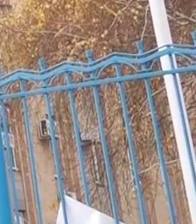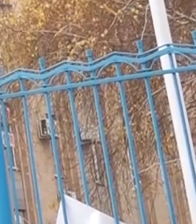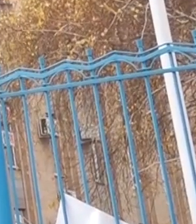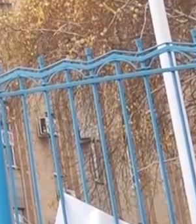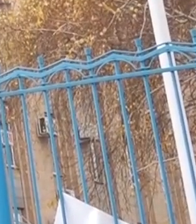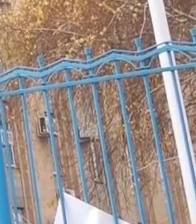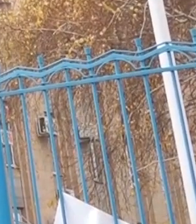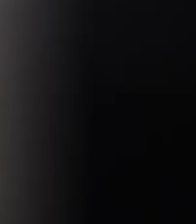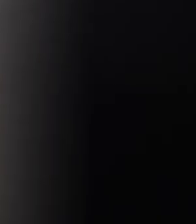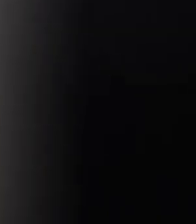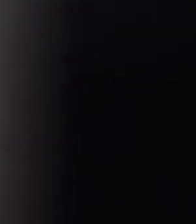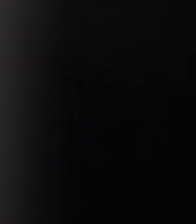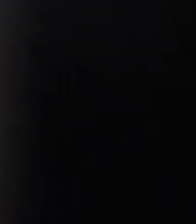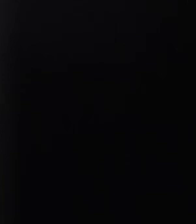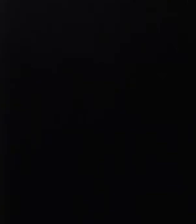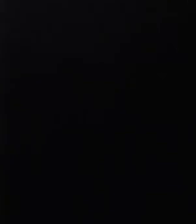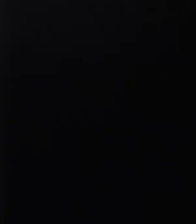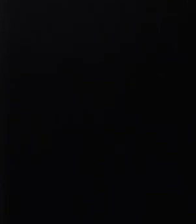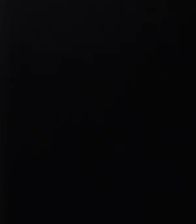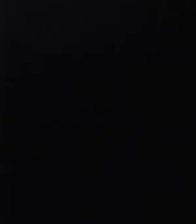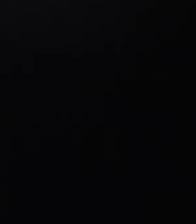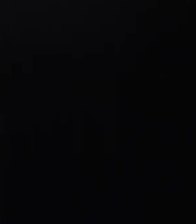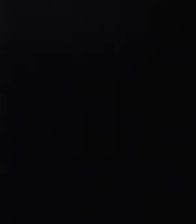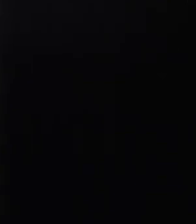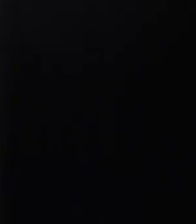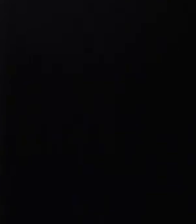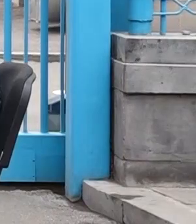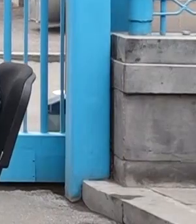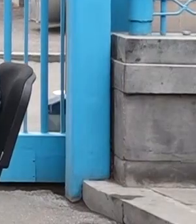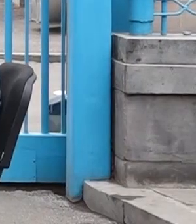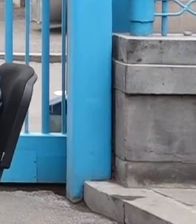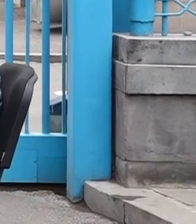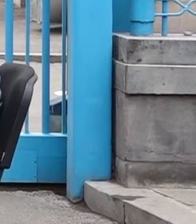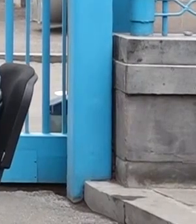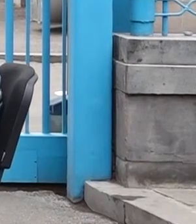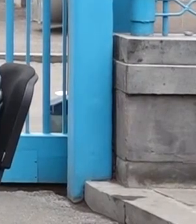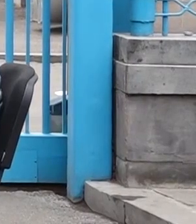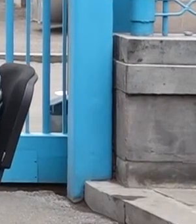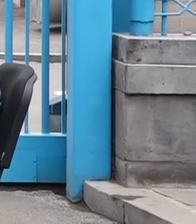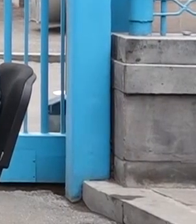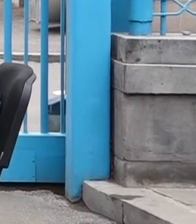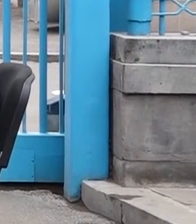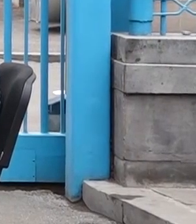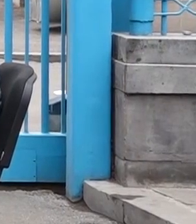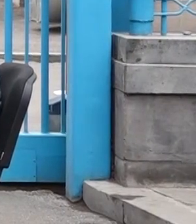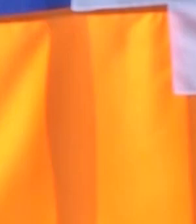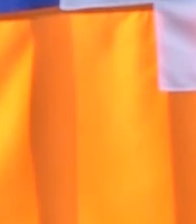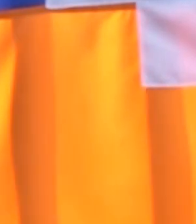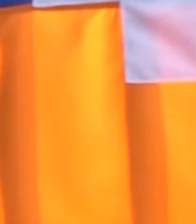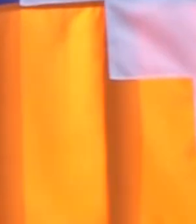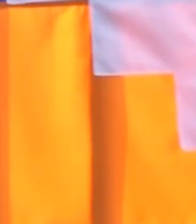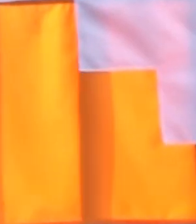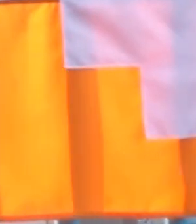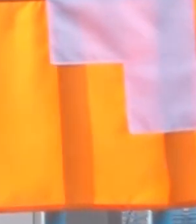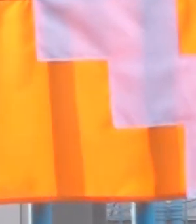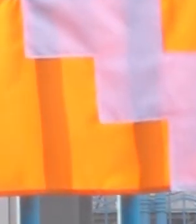ՄԱԿ-ի անվտանգության խորհրդում այսօր փակ ռեժիմով կքննարկվի Արցախի հարցը, Լիբիայի վերաբերյալ խորհրդակցություններից հետո օրակարգի